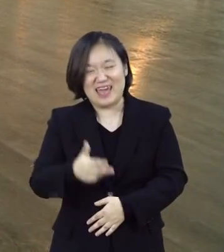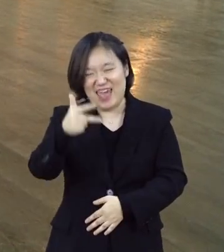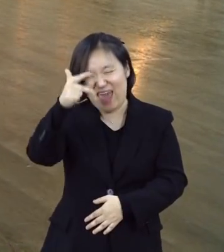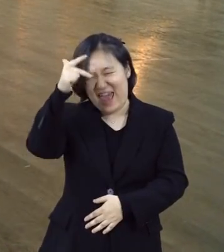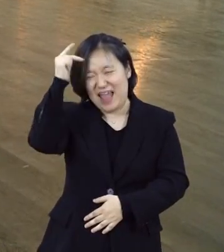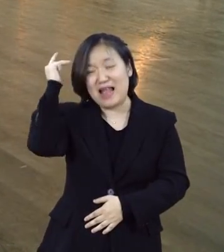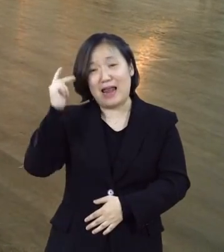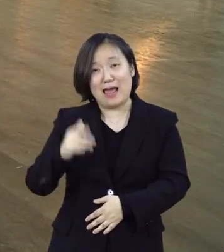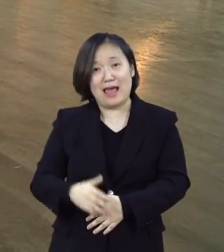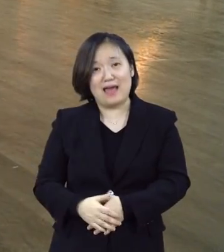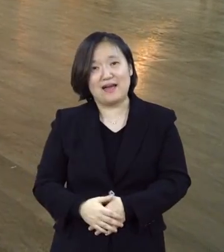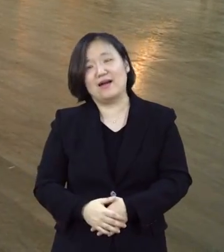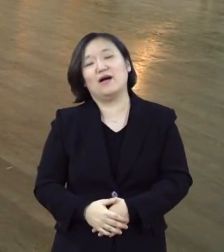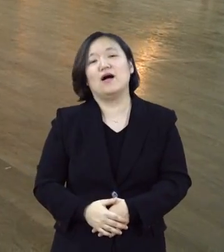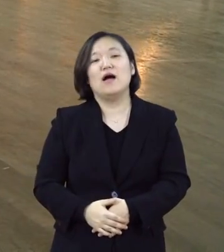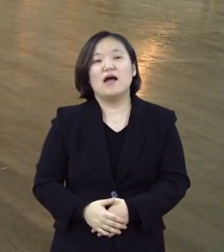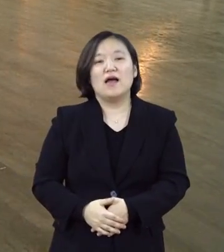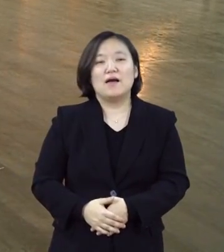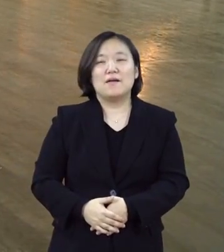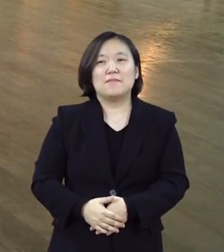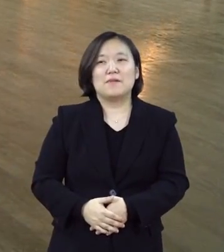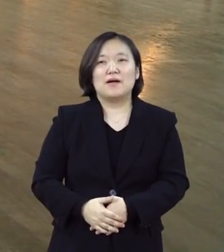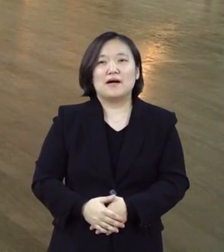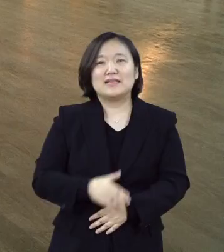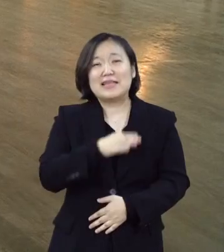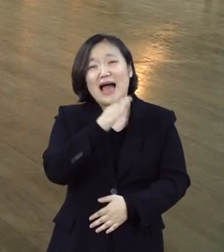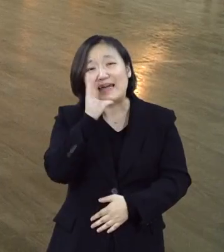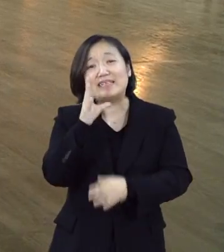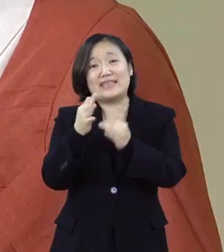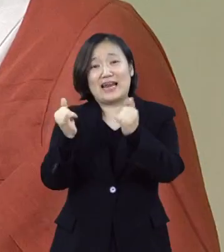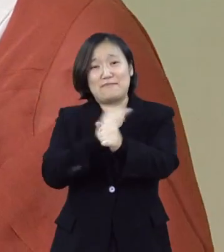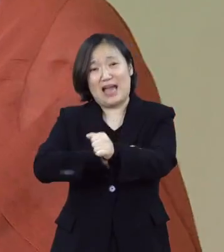합니다. 저보다 어르신들은 더 잘 아시잖아요.